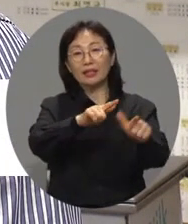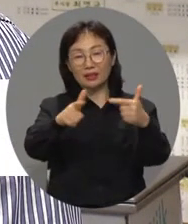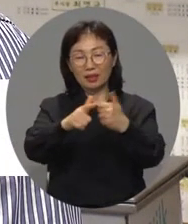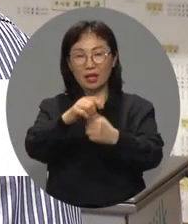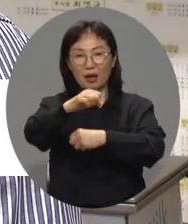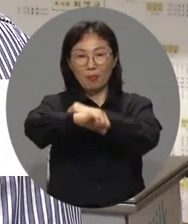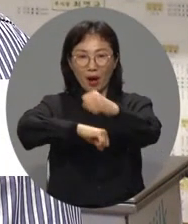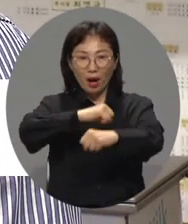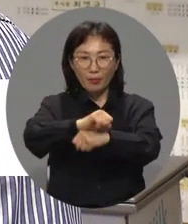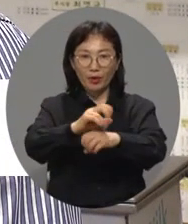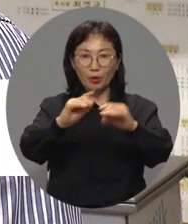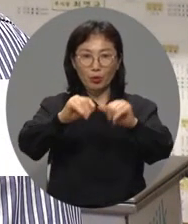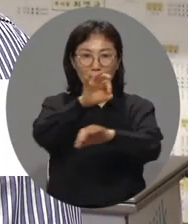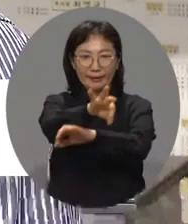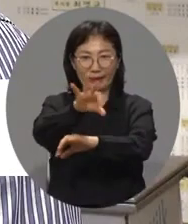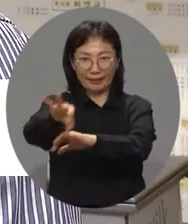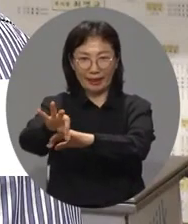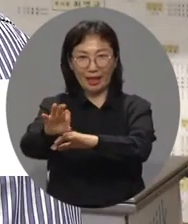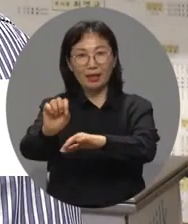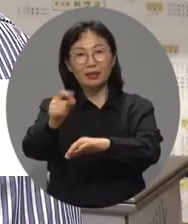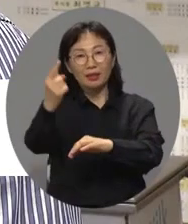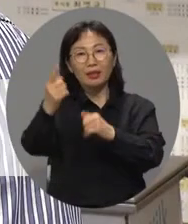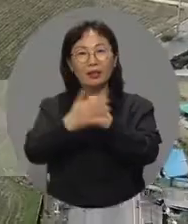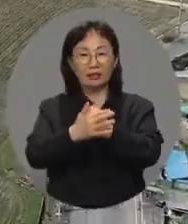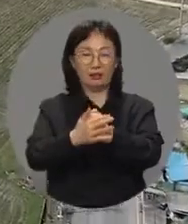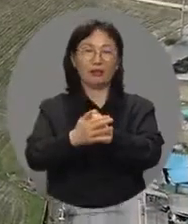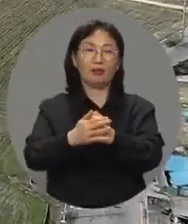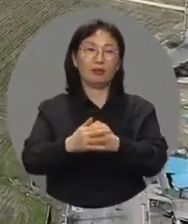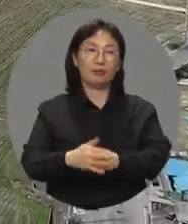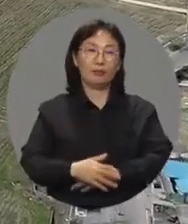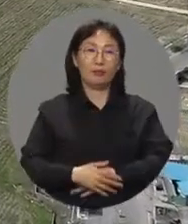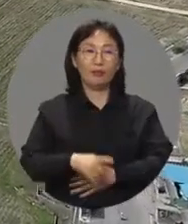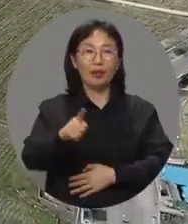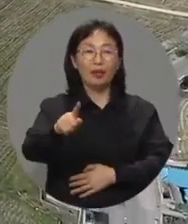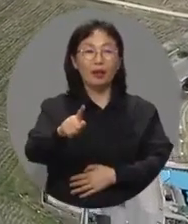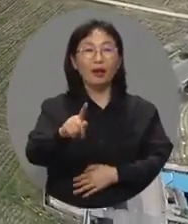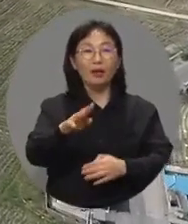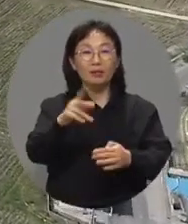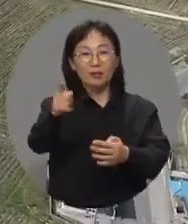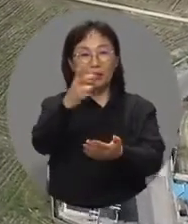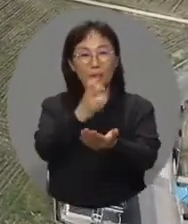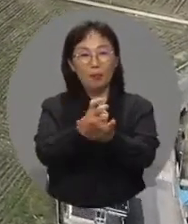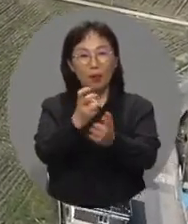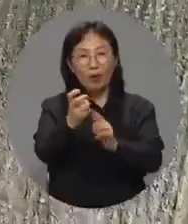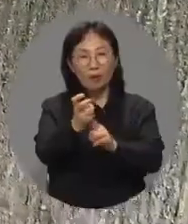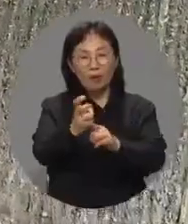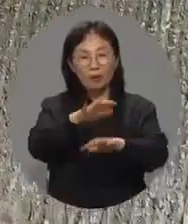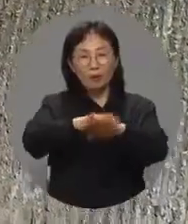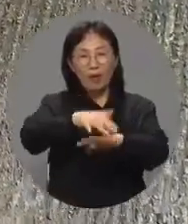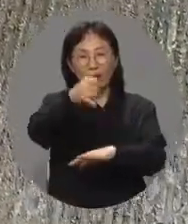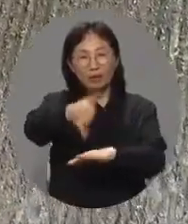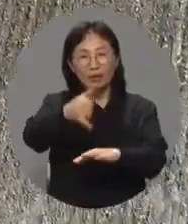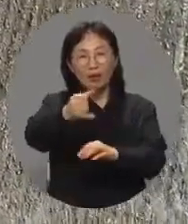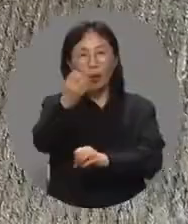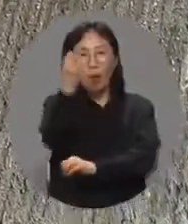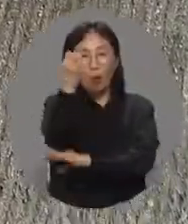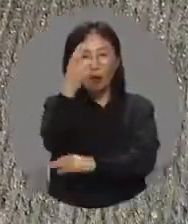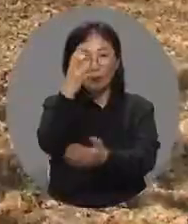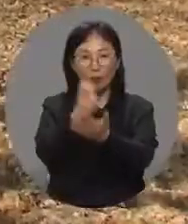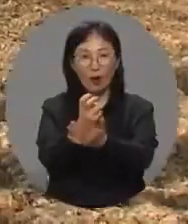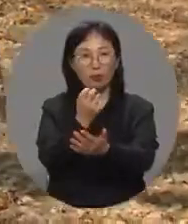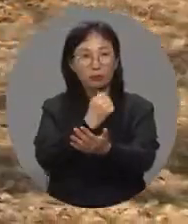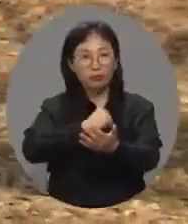무분별한 토지 소유도 큰 원인으로 작용하고 있습니다. 허술한 농지법이 경자 유전의 원칙을 부정하는 가운데